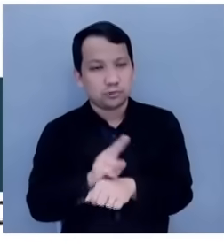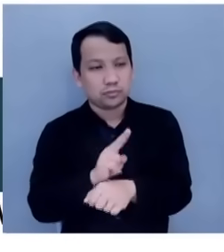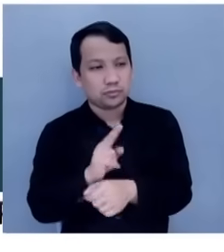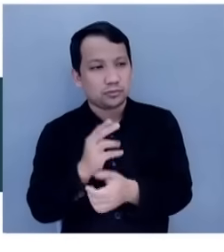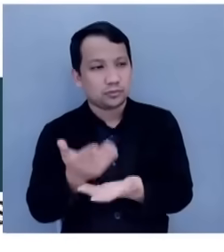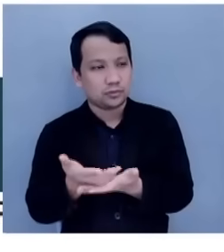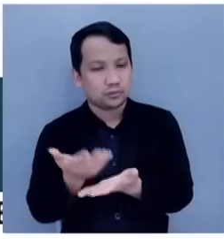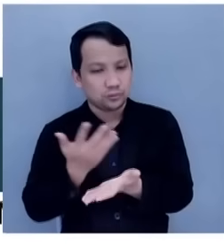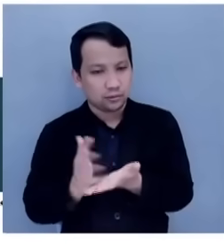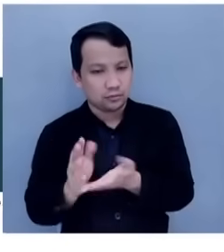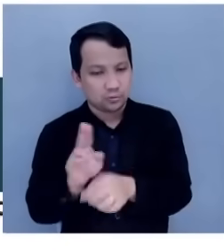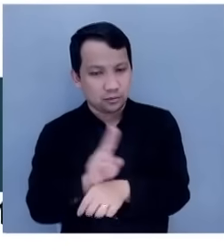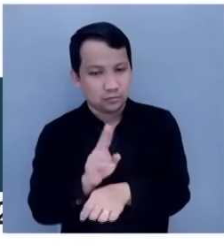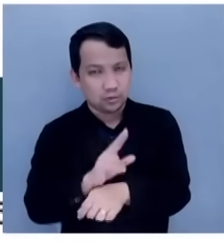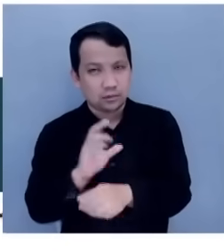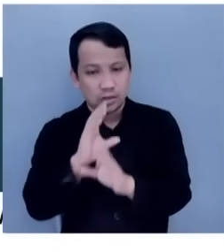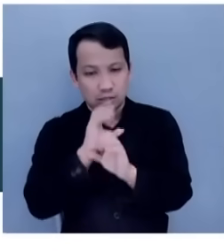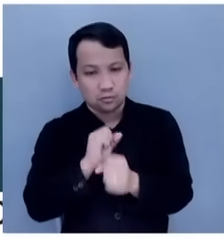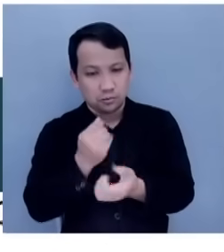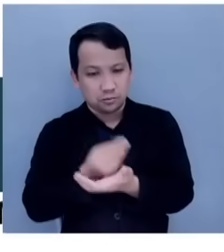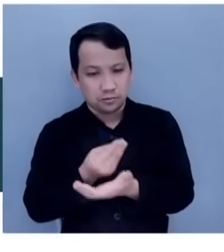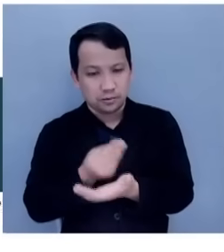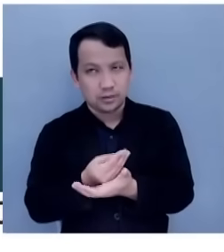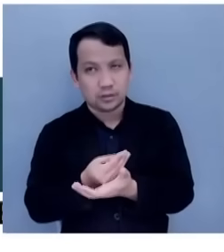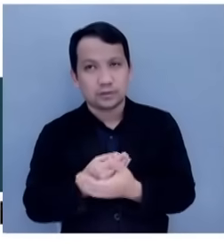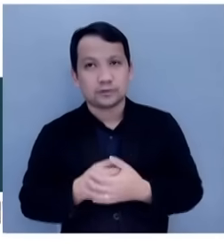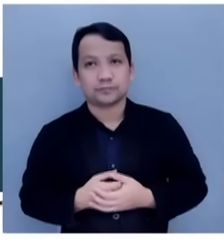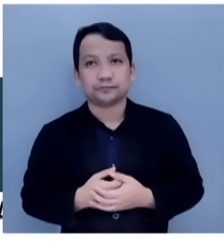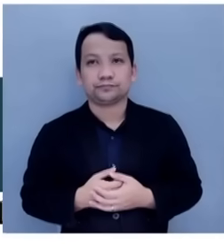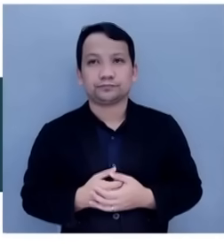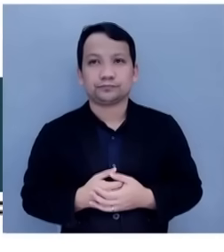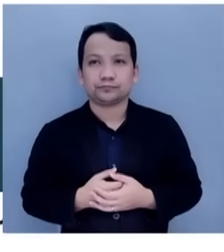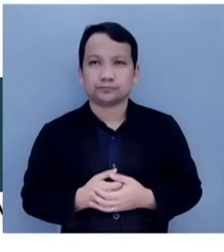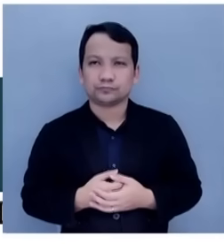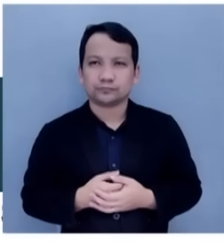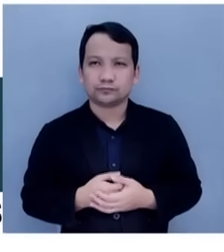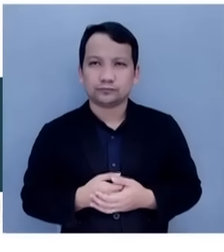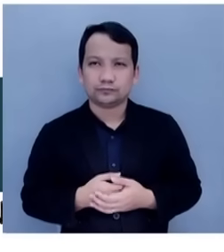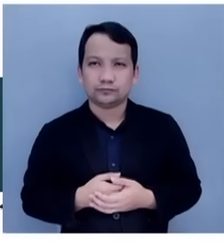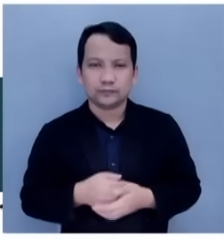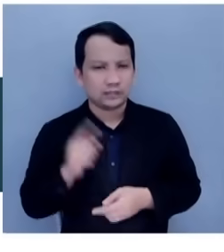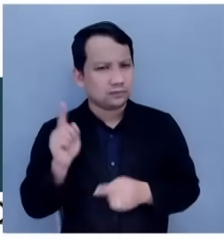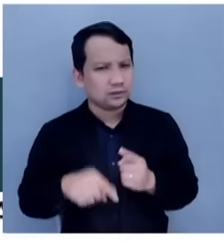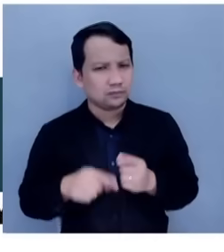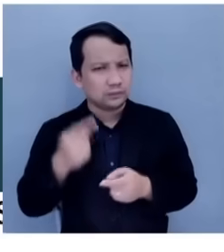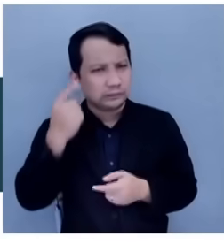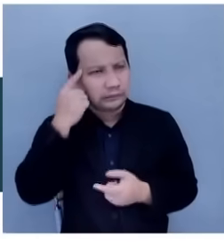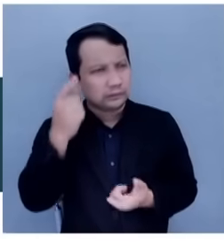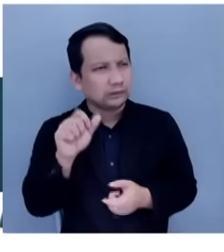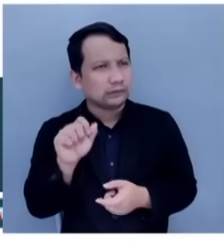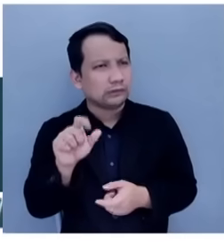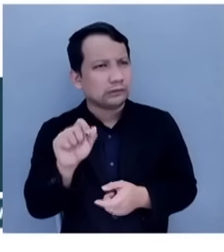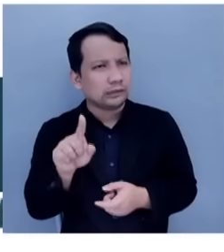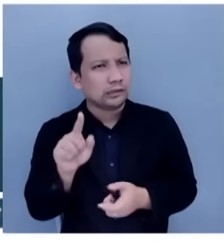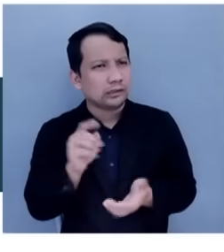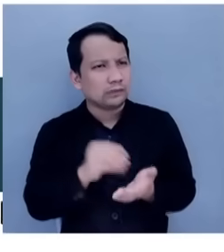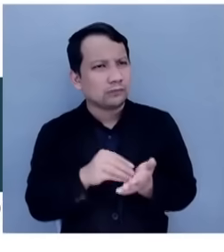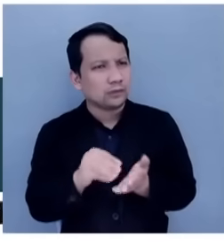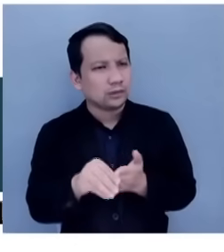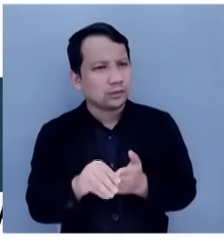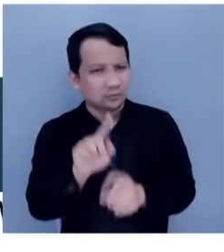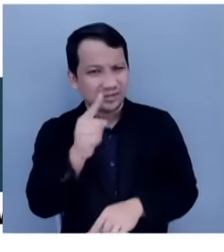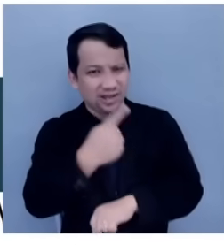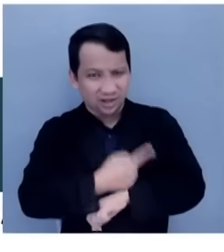kung paano dapat kapilaan itong confidential fund na ito. Pero I can imagine na yung 11 million a